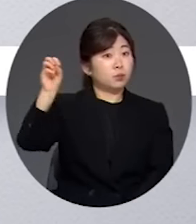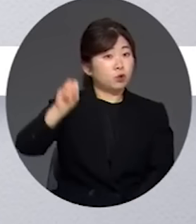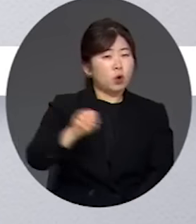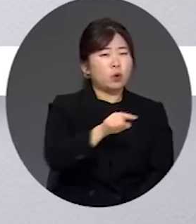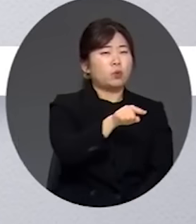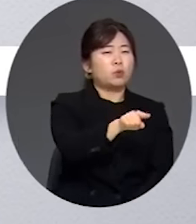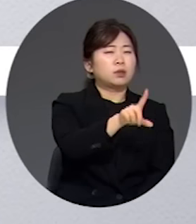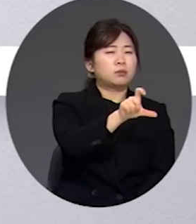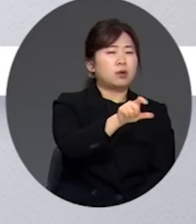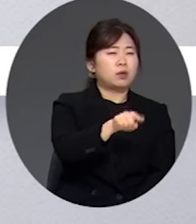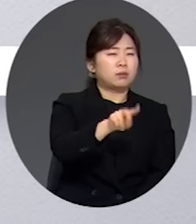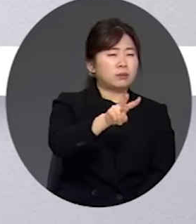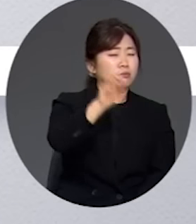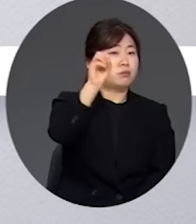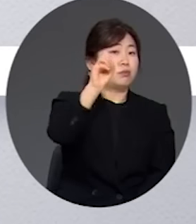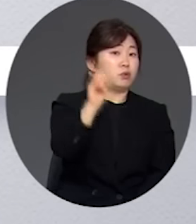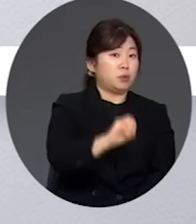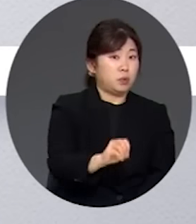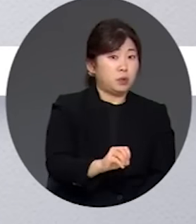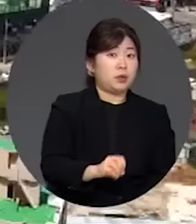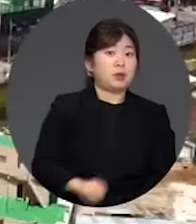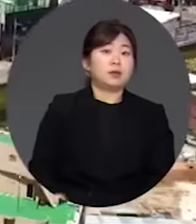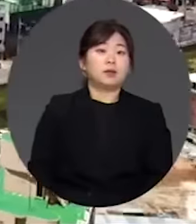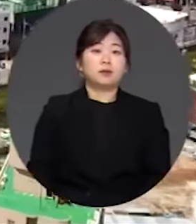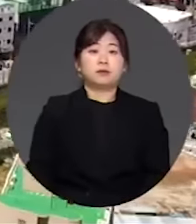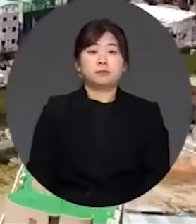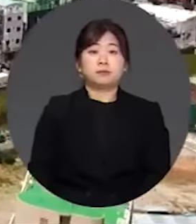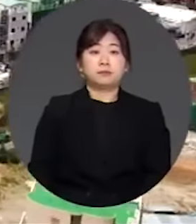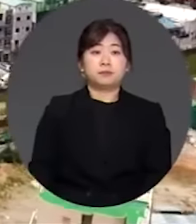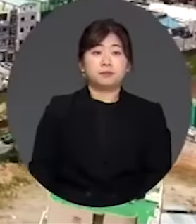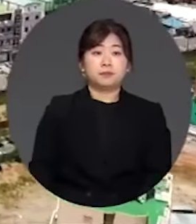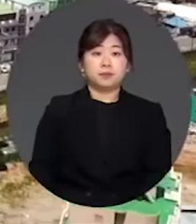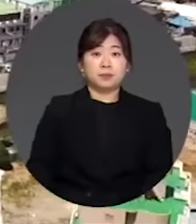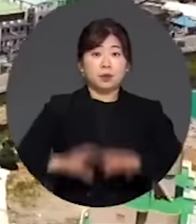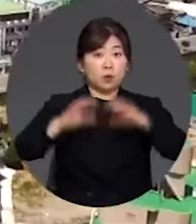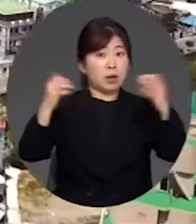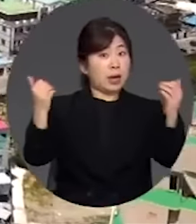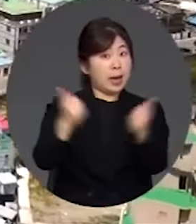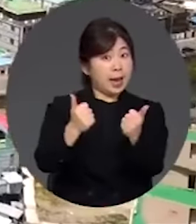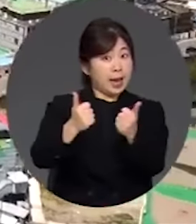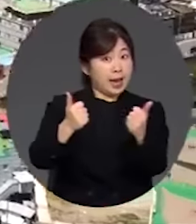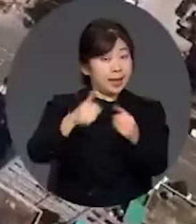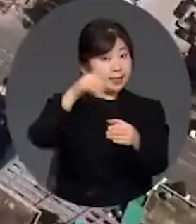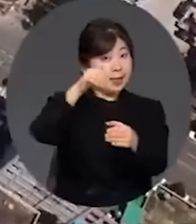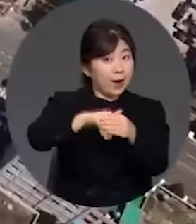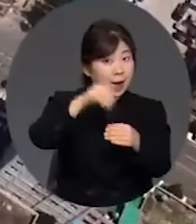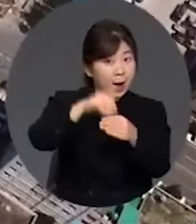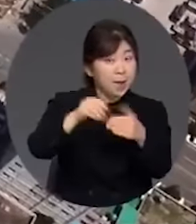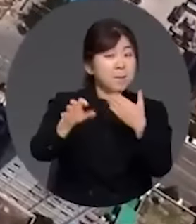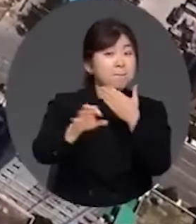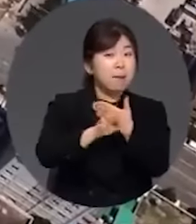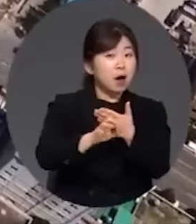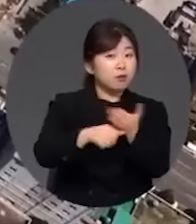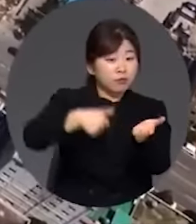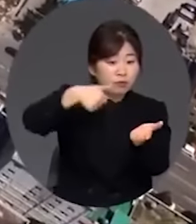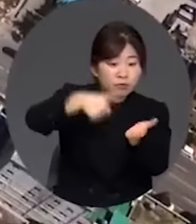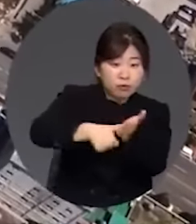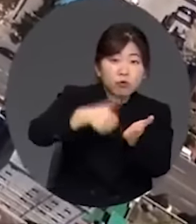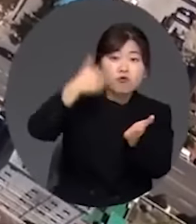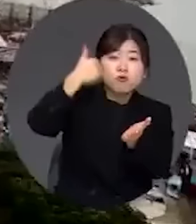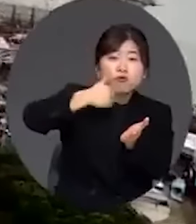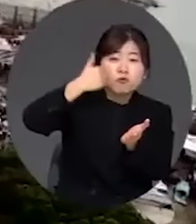용화 15.2% 내일이 제 22대 국회의원 선거 1이라면 어느 정당에